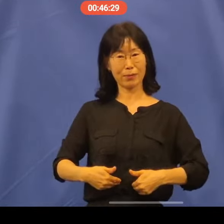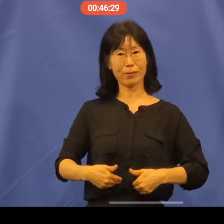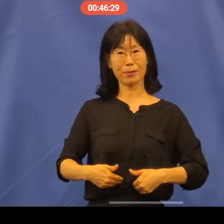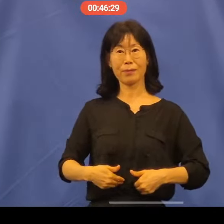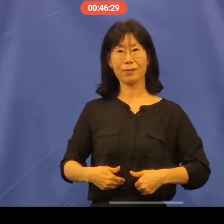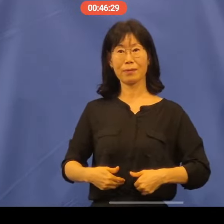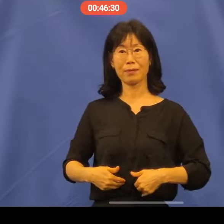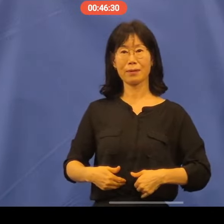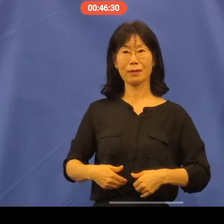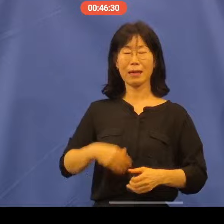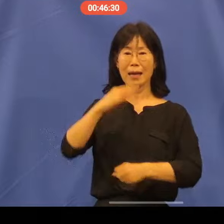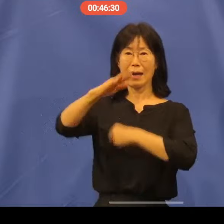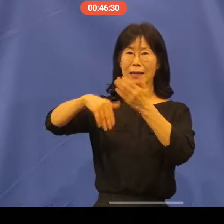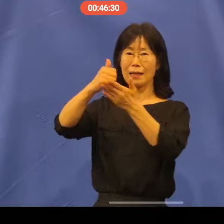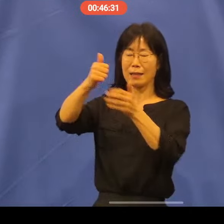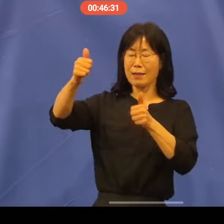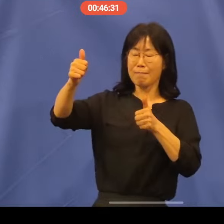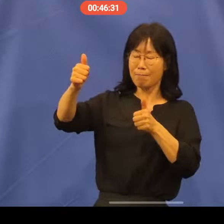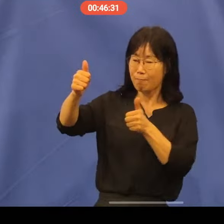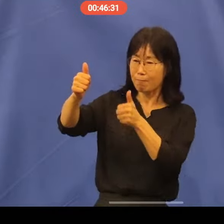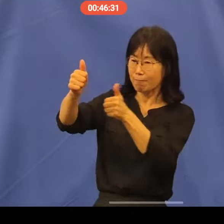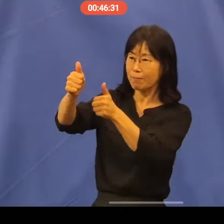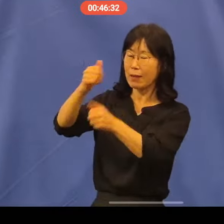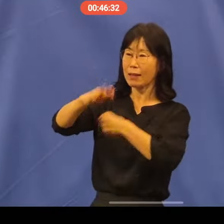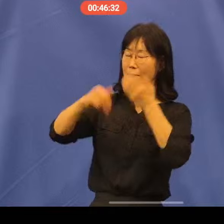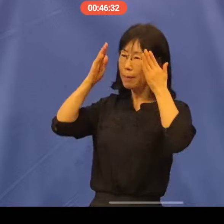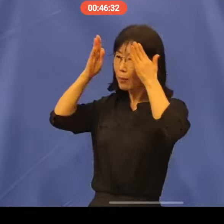아니, 하나님에게로 나아가려고 하면 믿음이 있어야 돼요.